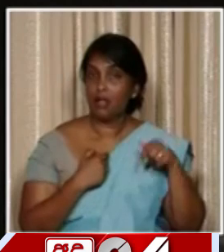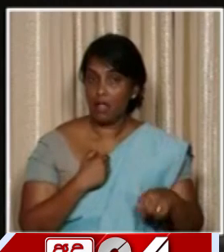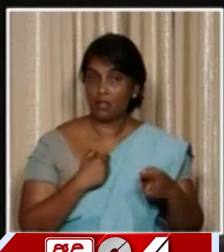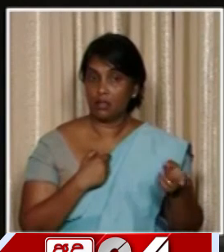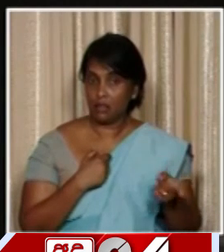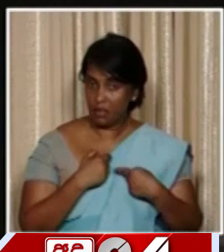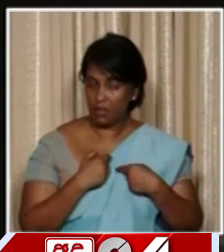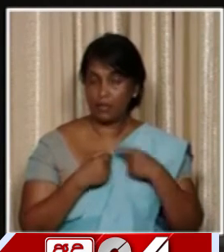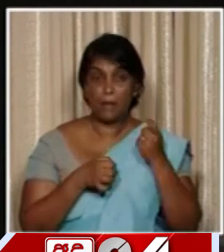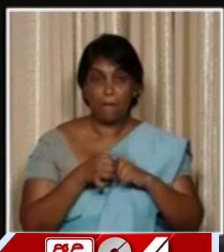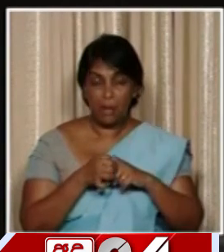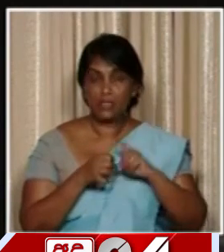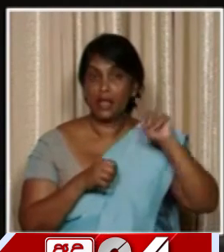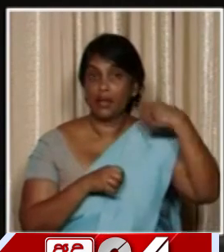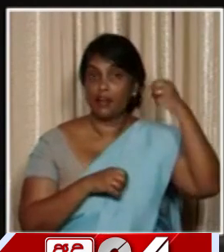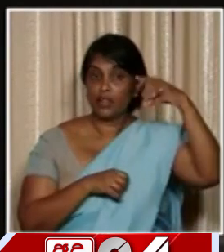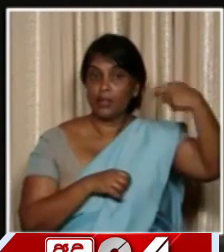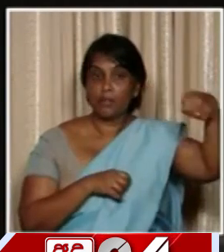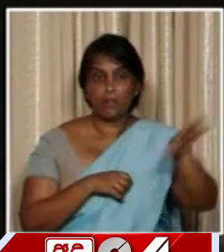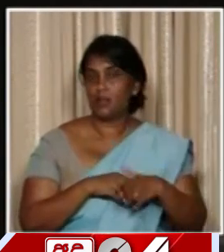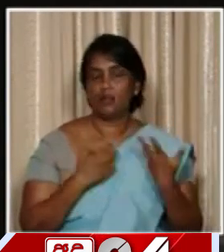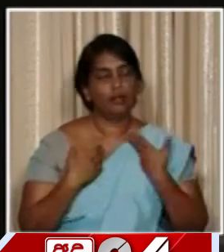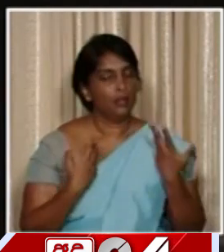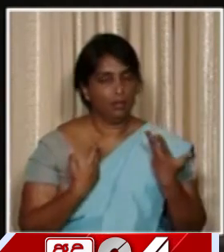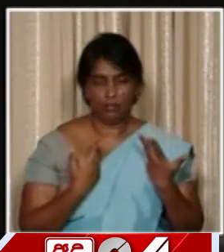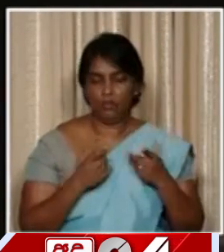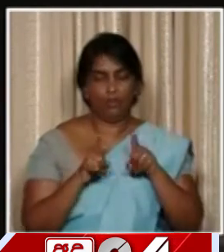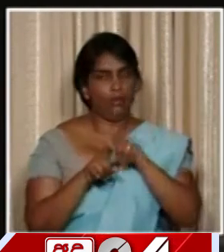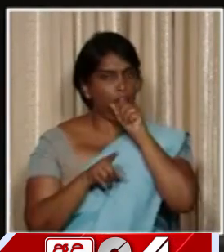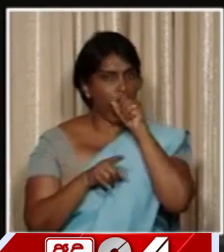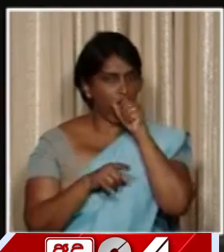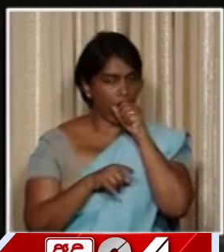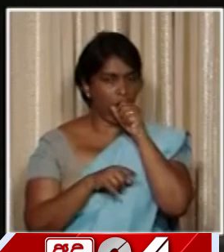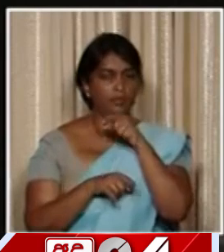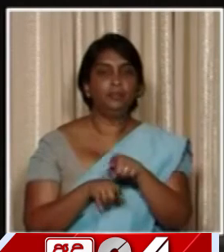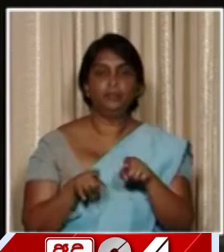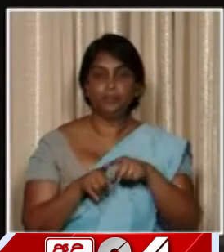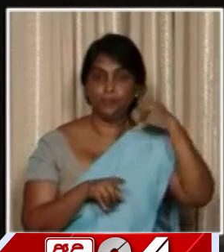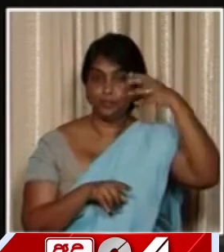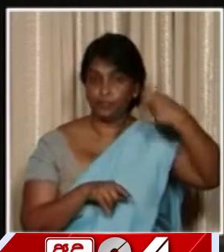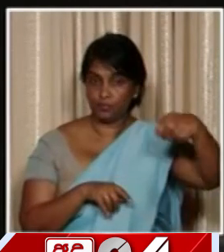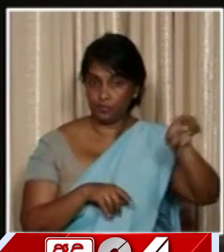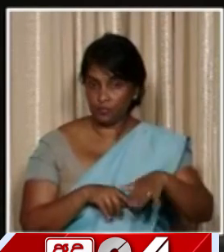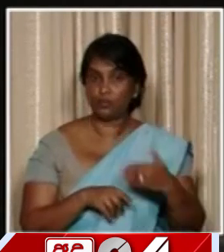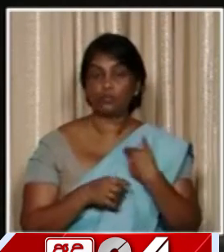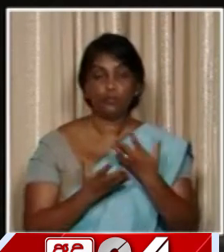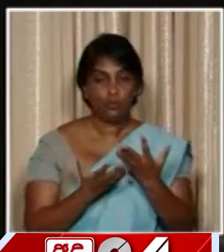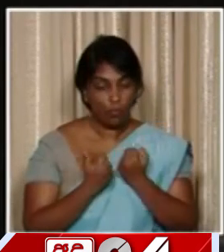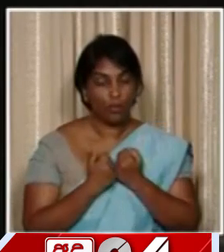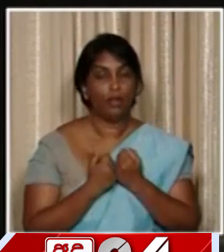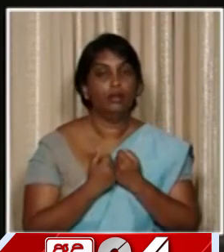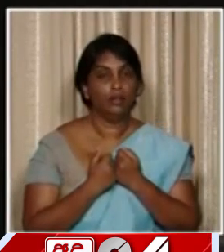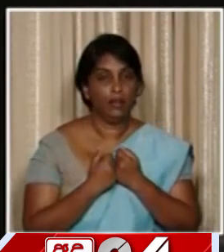දවසේ එන ප්‍රශ්නකට හෙට දවසේ විදුලිය මිලදී ගන්න එහෙම තැනක් නැහැ. ඒ වගේම ඔබතුමා කිව්වා වගේ අපි විදුලිය මිලදී ගැනීම සඳහා අවශ්‍ය වුණොත්